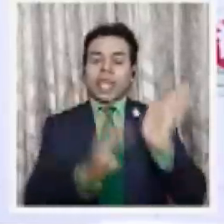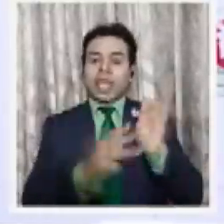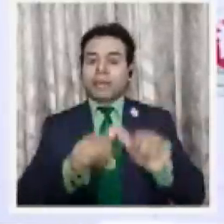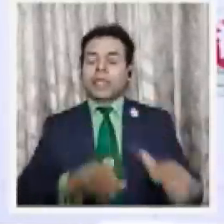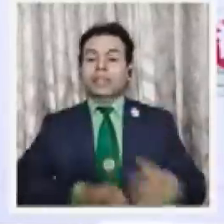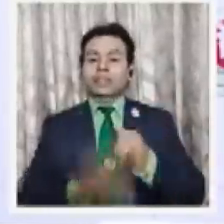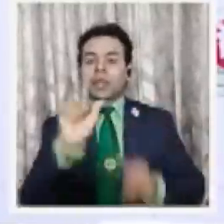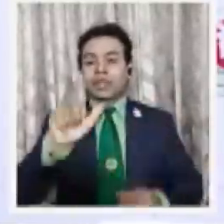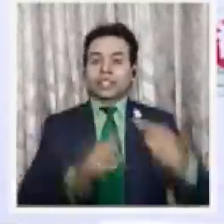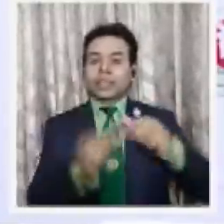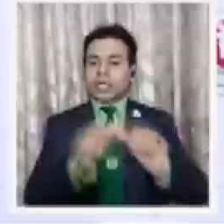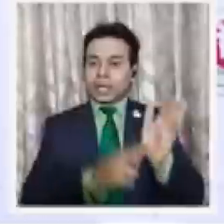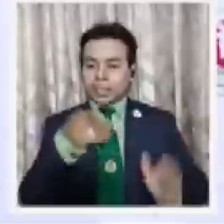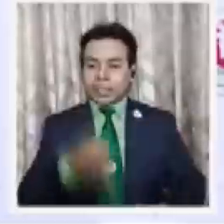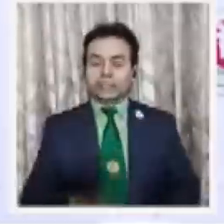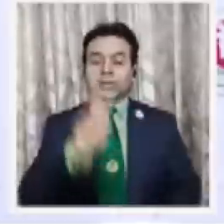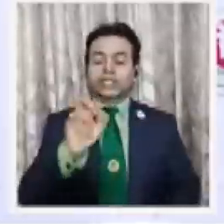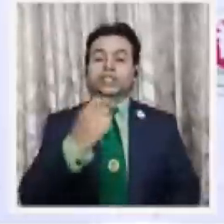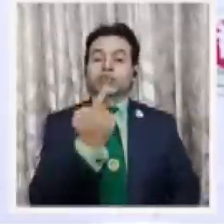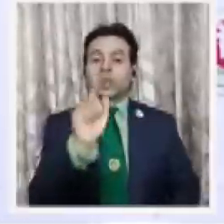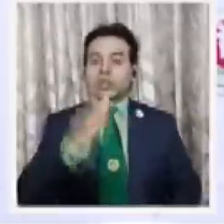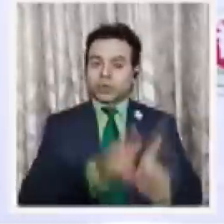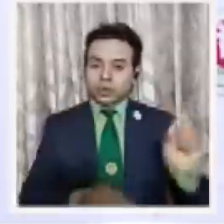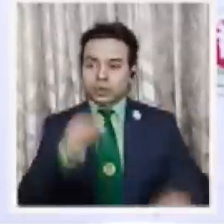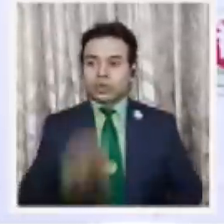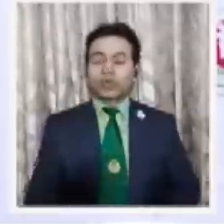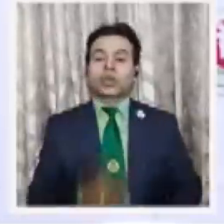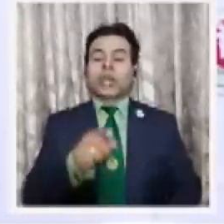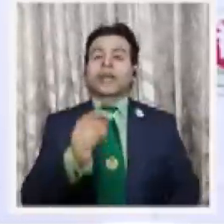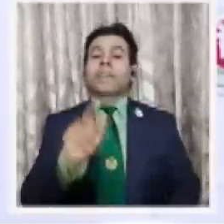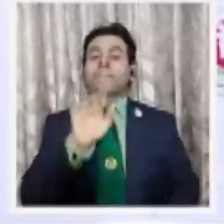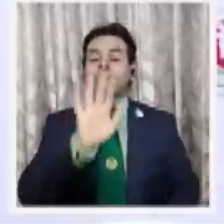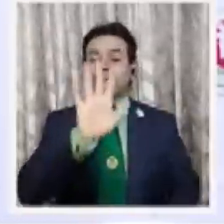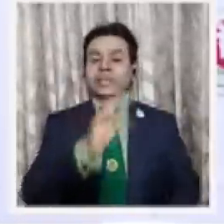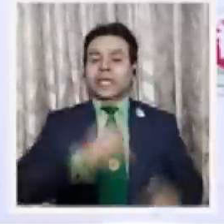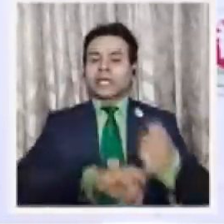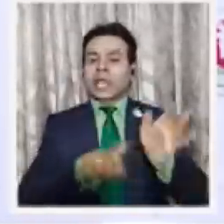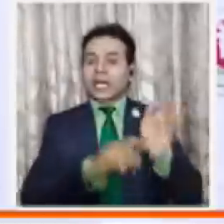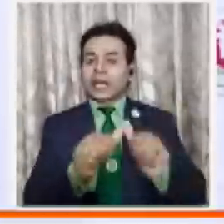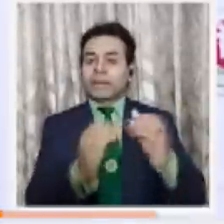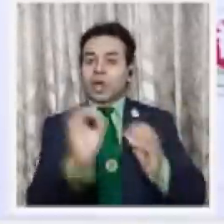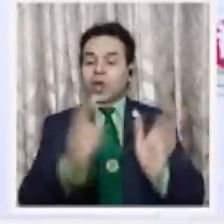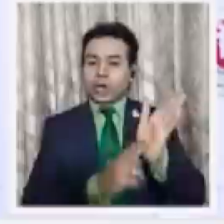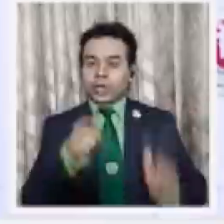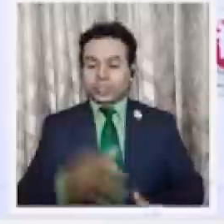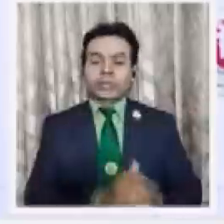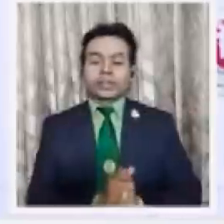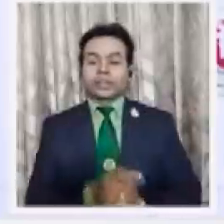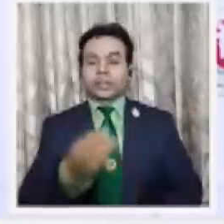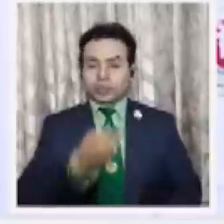স্বাস্থ্য বুলেটিন, স্বাস্থ্য অধিদপ্তর। আমি অধ্যাপক ডাক্তার নাসিমা সুলতানা, অতিরিক্ত মহাপরিচালক প্রশাসন। আজ 20 জুলাই 2020,